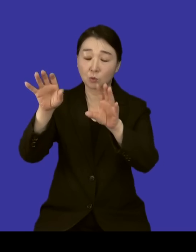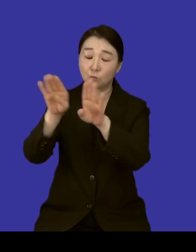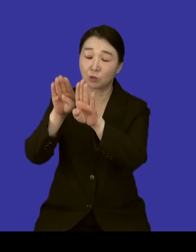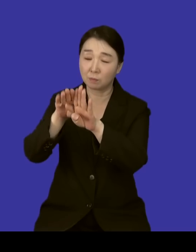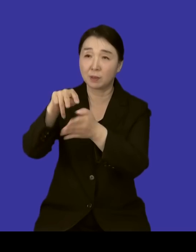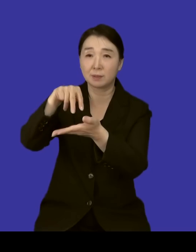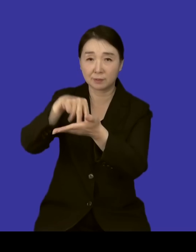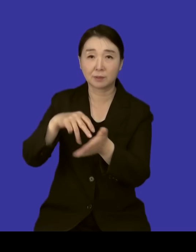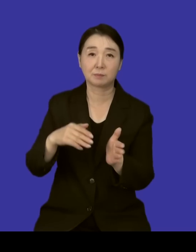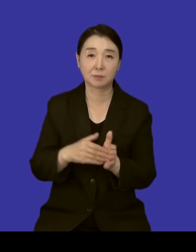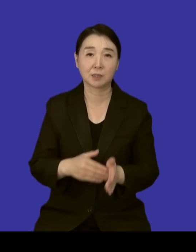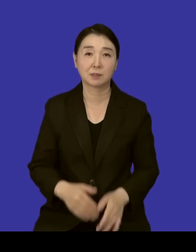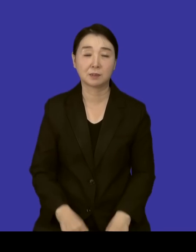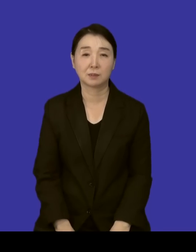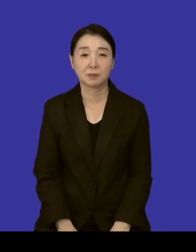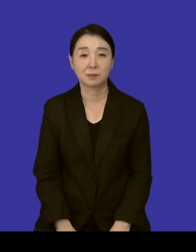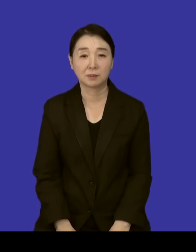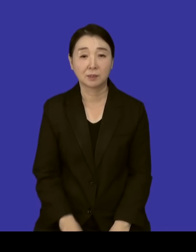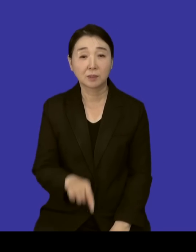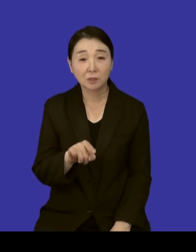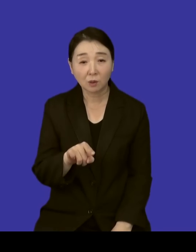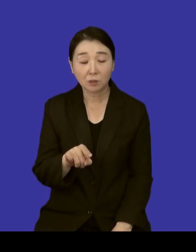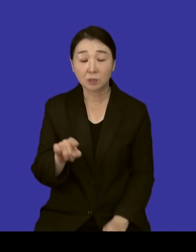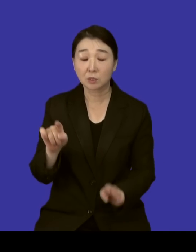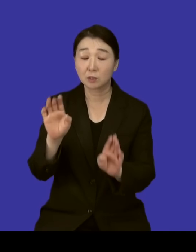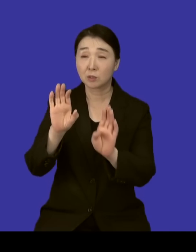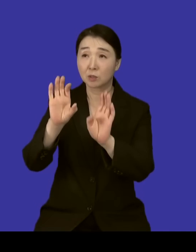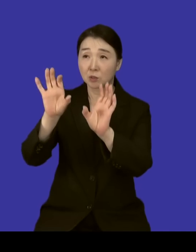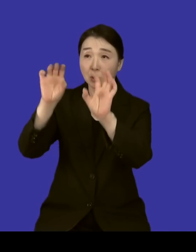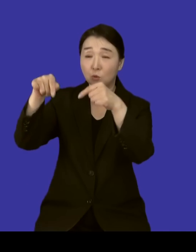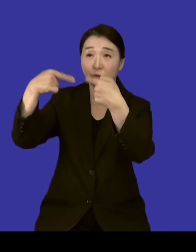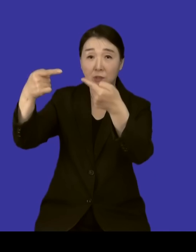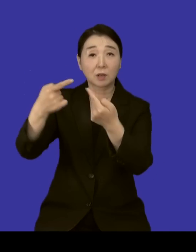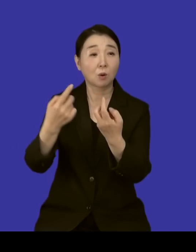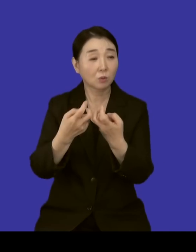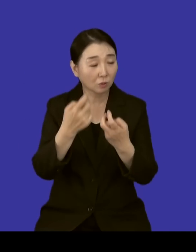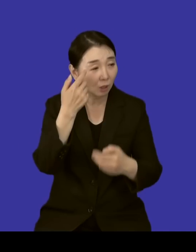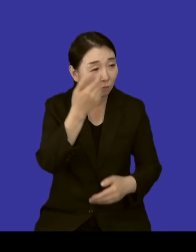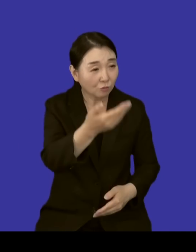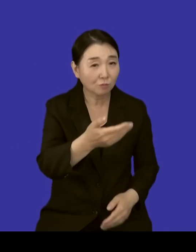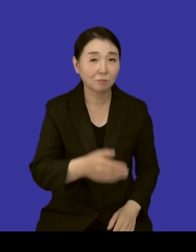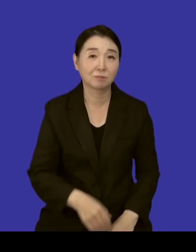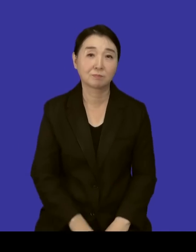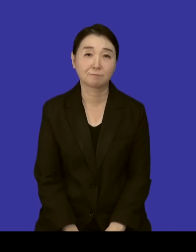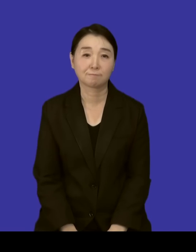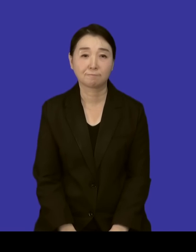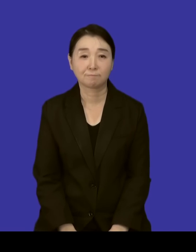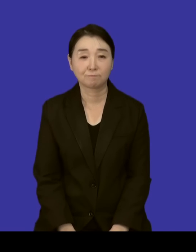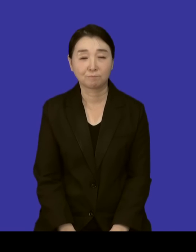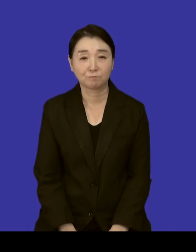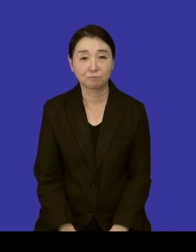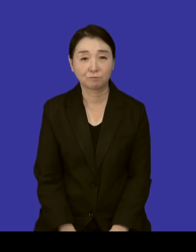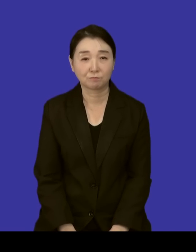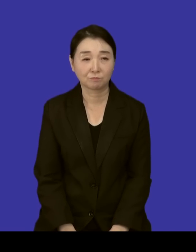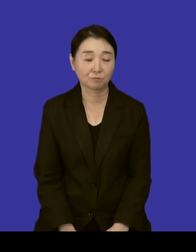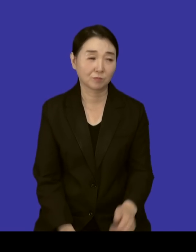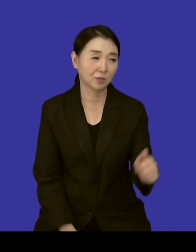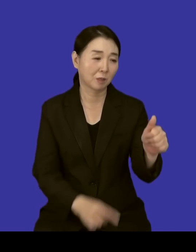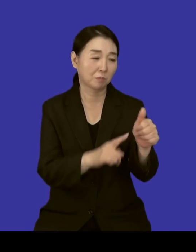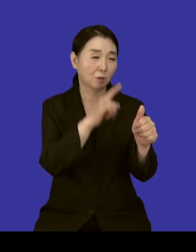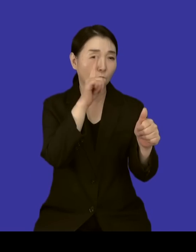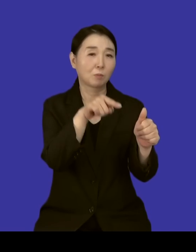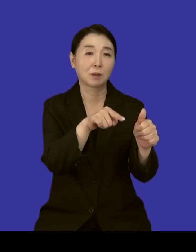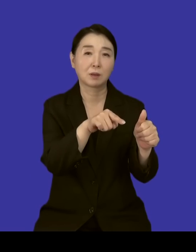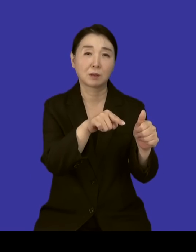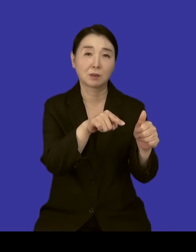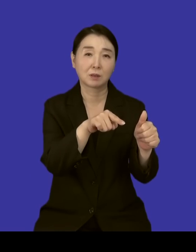앞에 서셨습니다. 여기 어떻게 들어가시겠습니까? 딱 물어봤더니 아이 교만한 우리 남편이